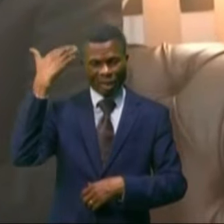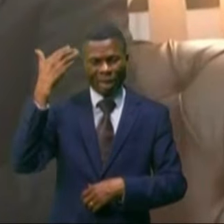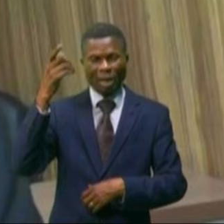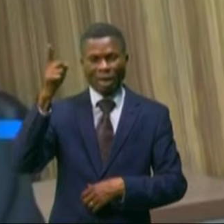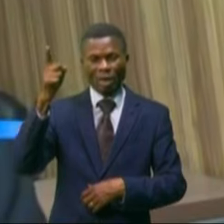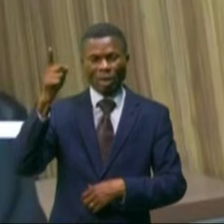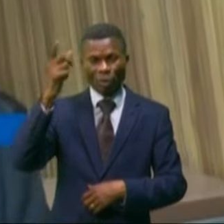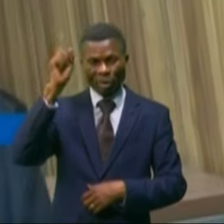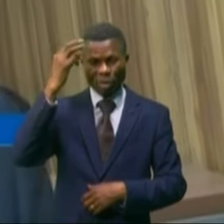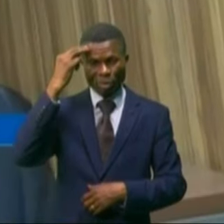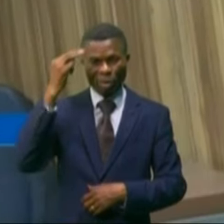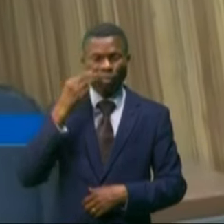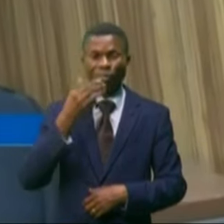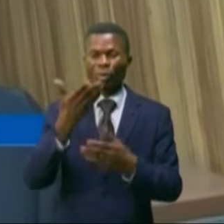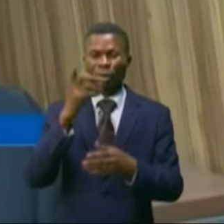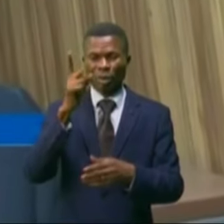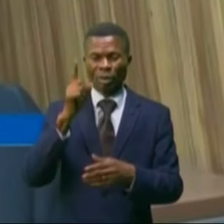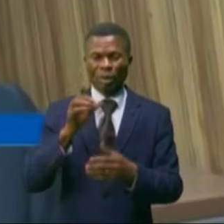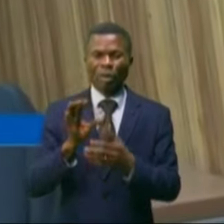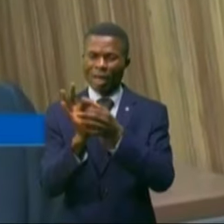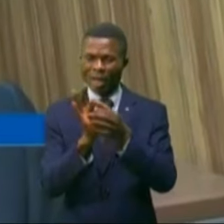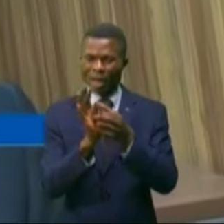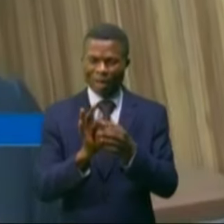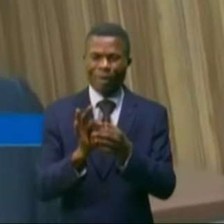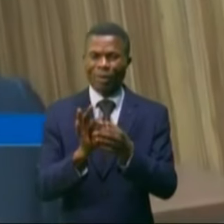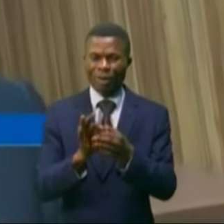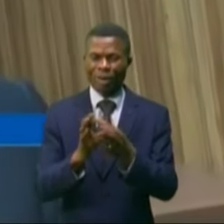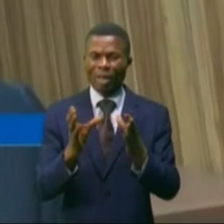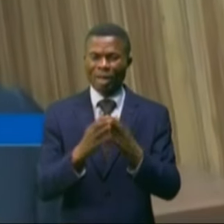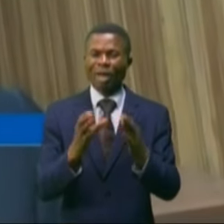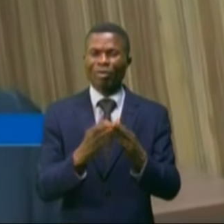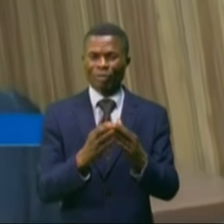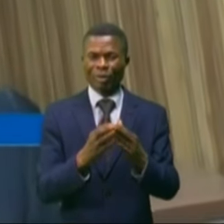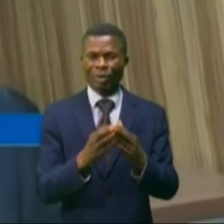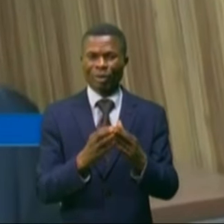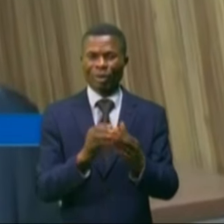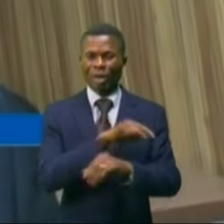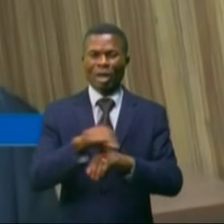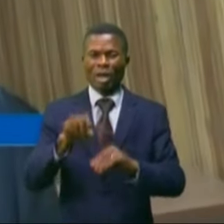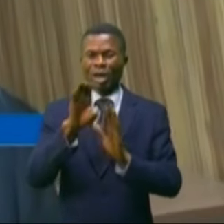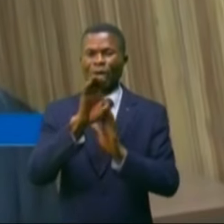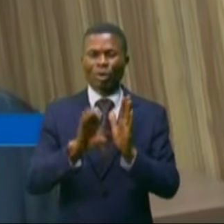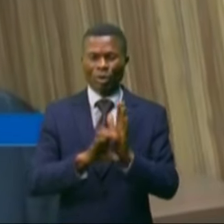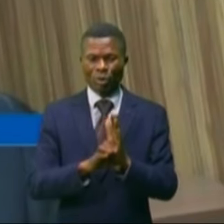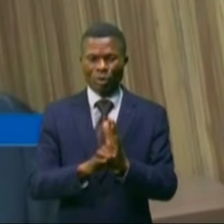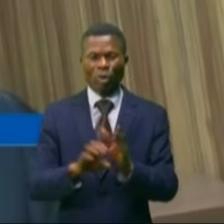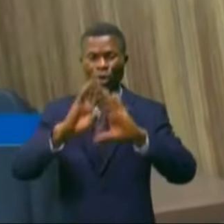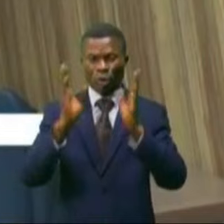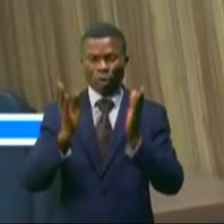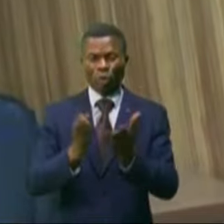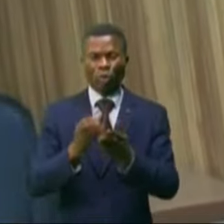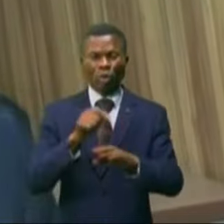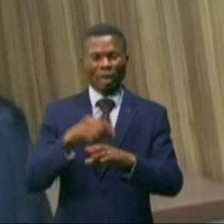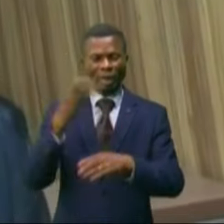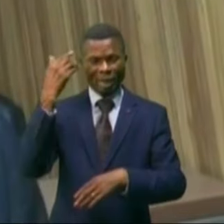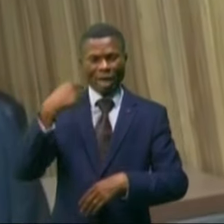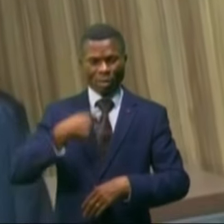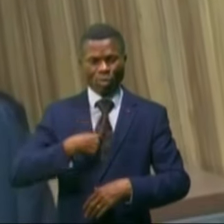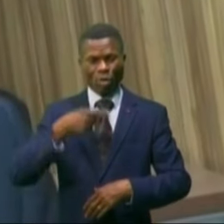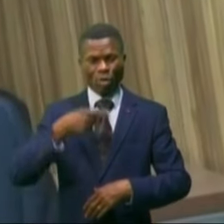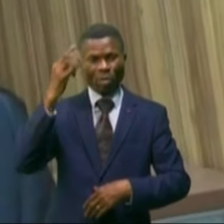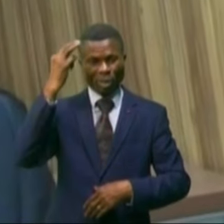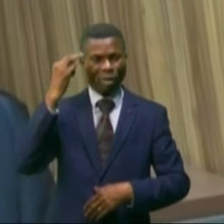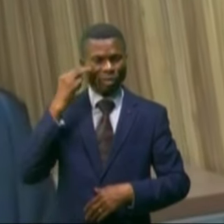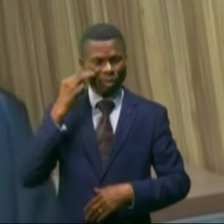Nous remercions surtout la collaboration que nous avons eue avec la Cour constitutionnelle, tout le temps que nous avons eu à travailler au niveau de